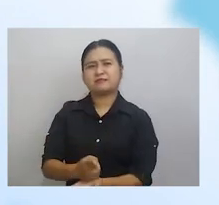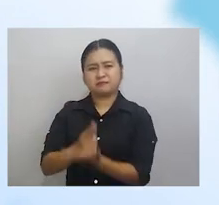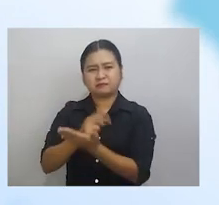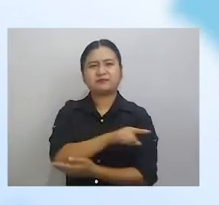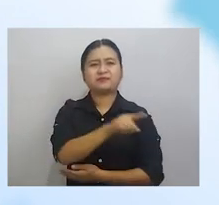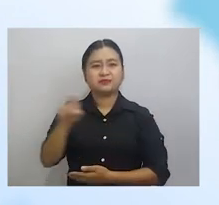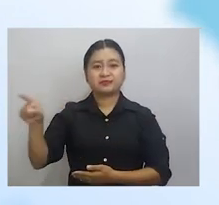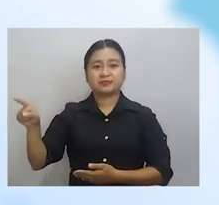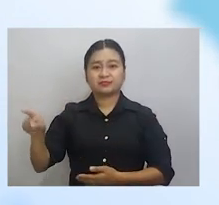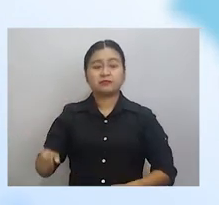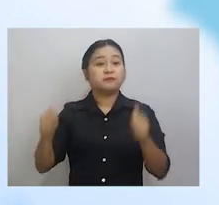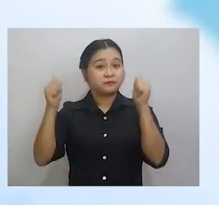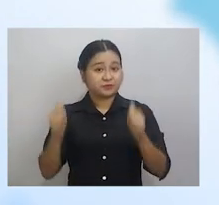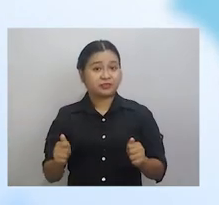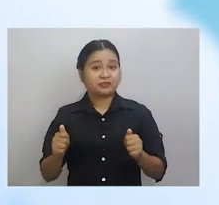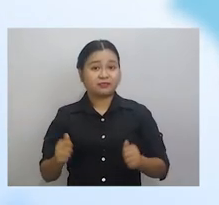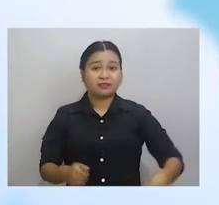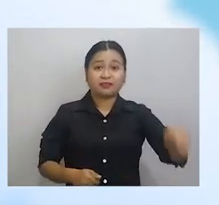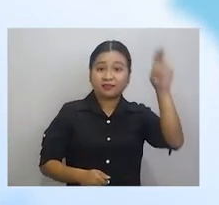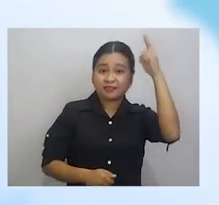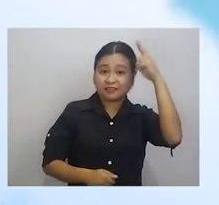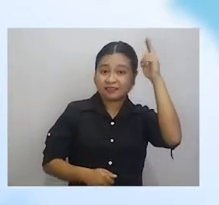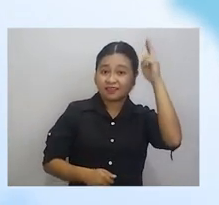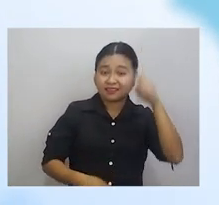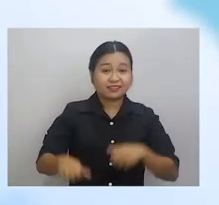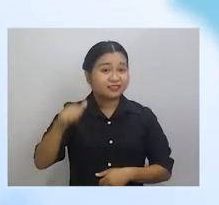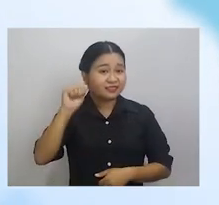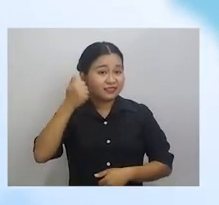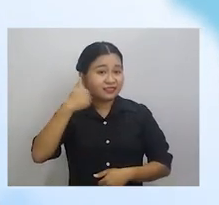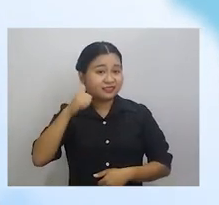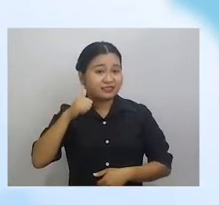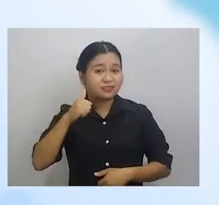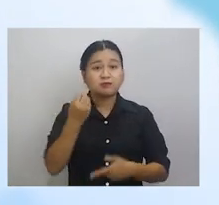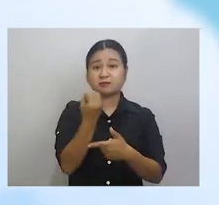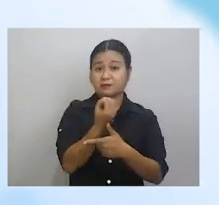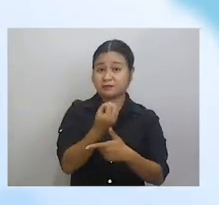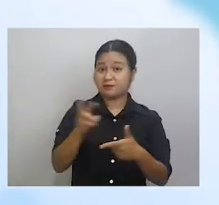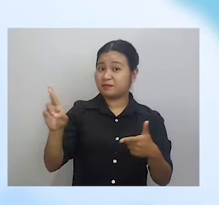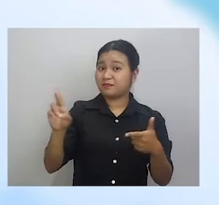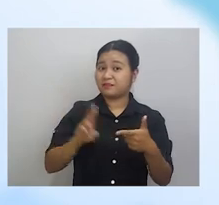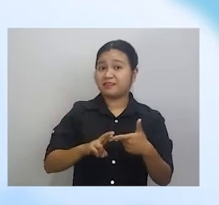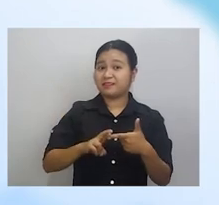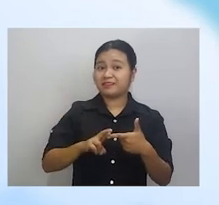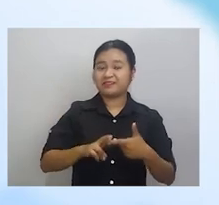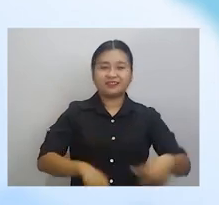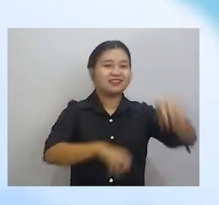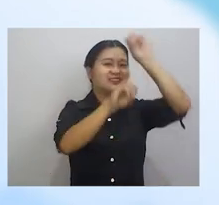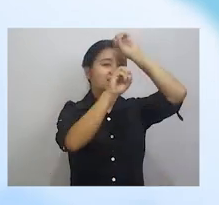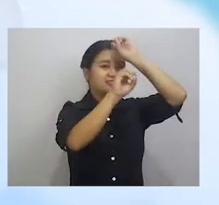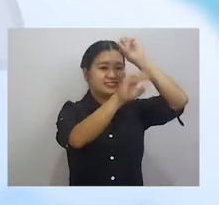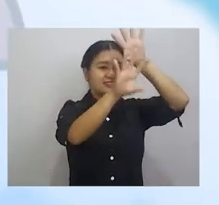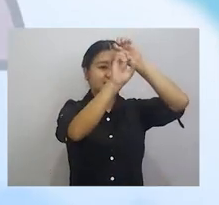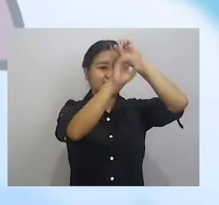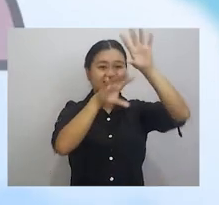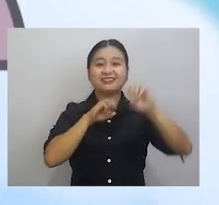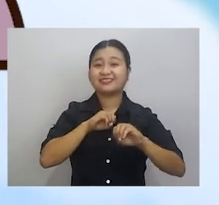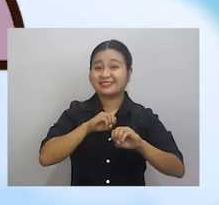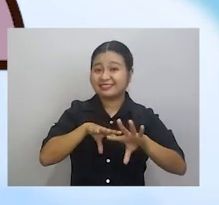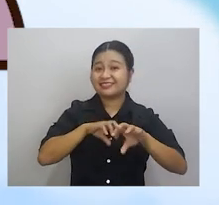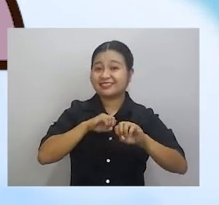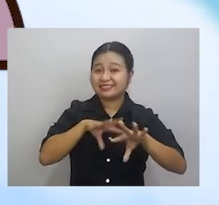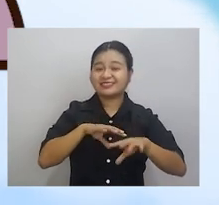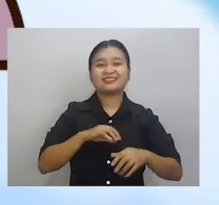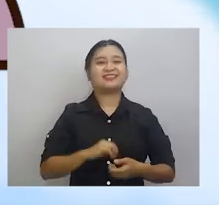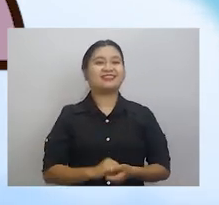ka. Pwede rin naman si tito at tita, o di kaya namay si lolo at